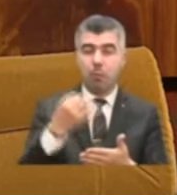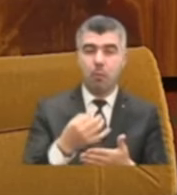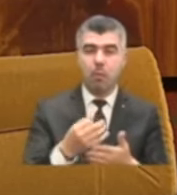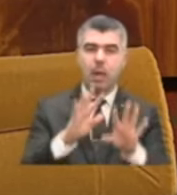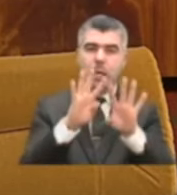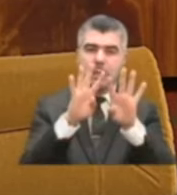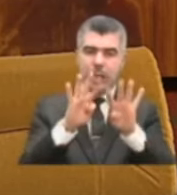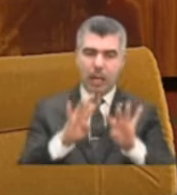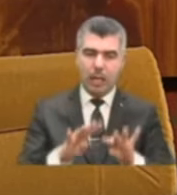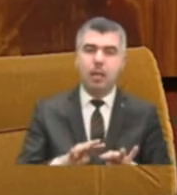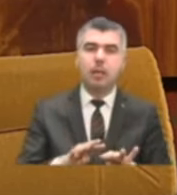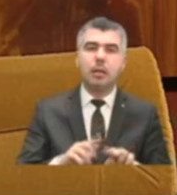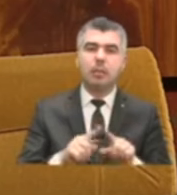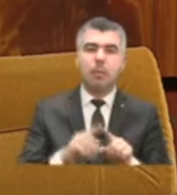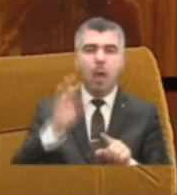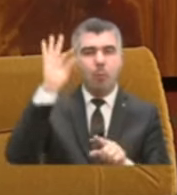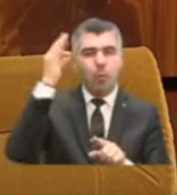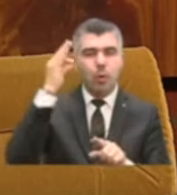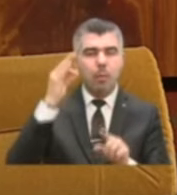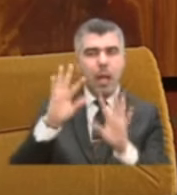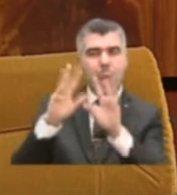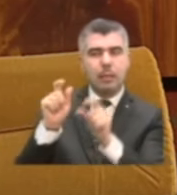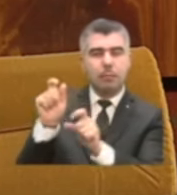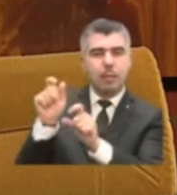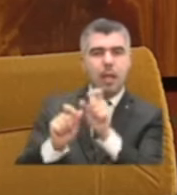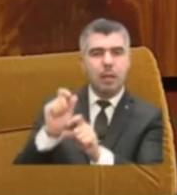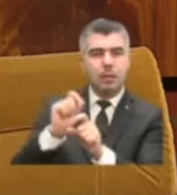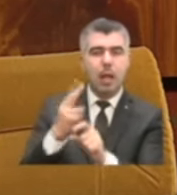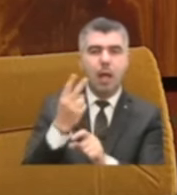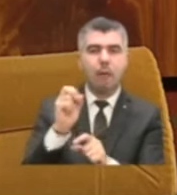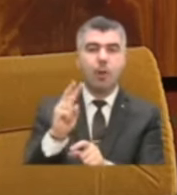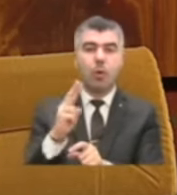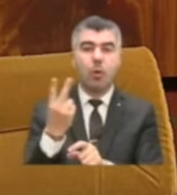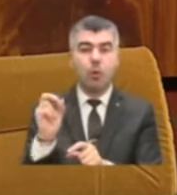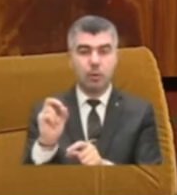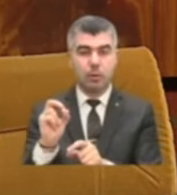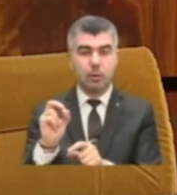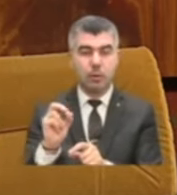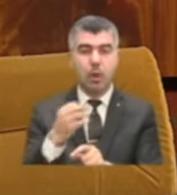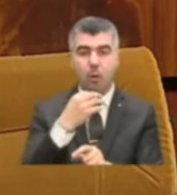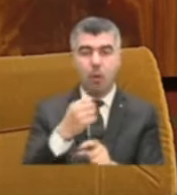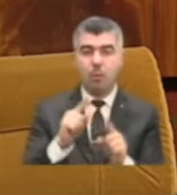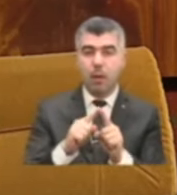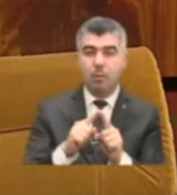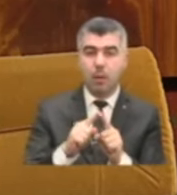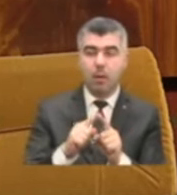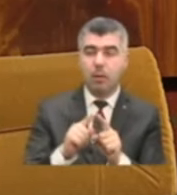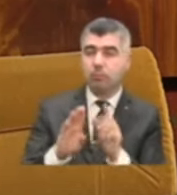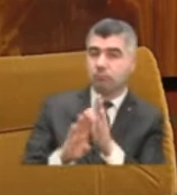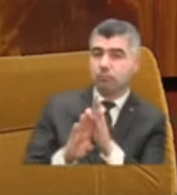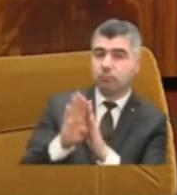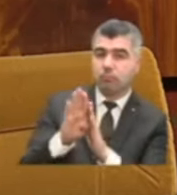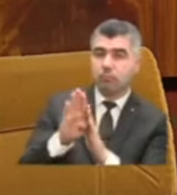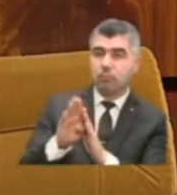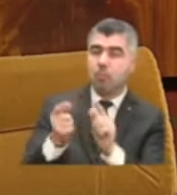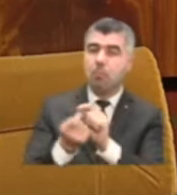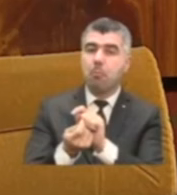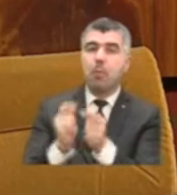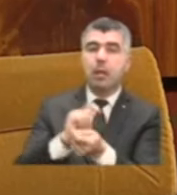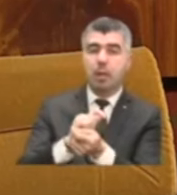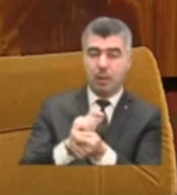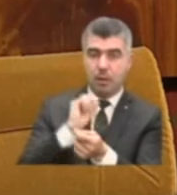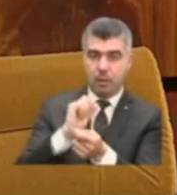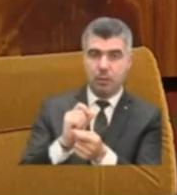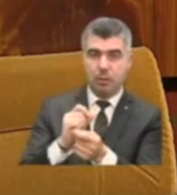تقرير المندوبية السامية للتخطيط في 2020 اللي قالت أن يعني الهرم الديموغرافي ديال بلادنا سوف يتغير